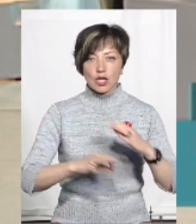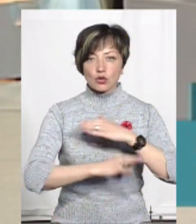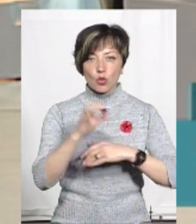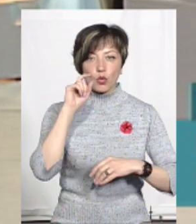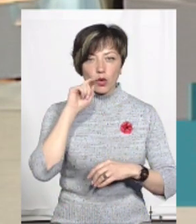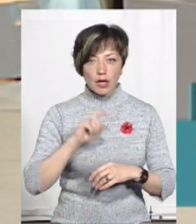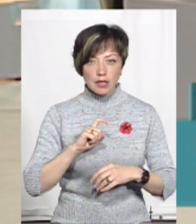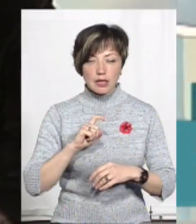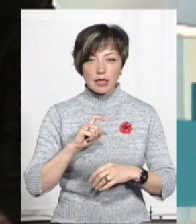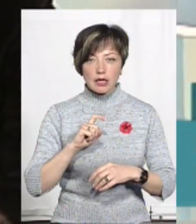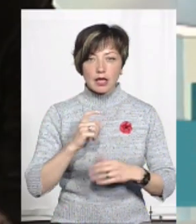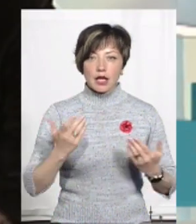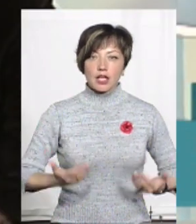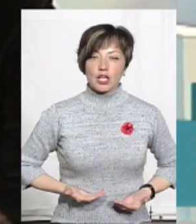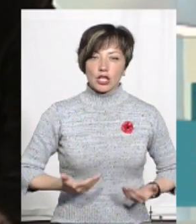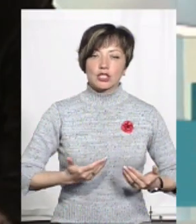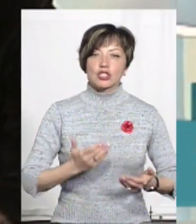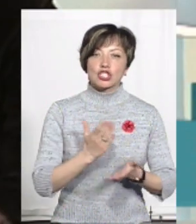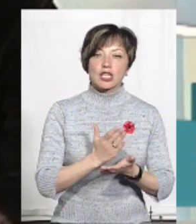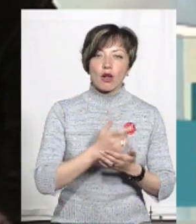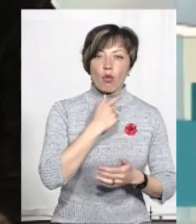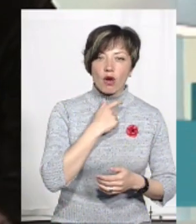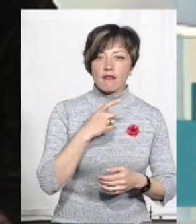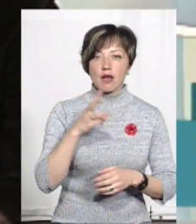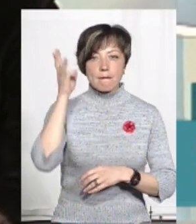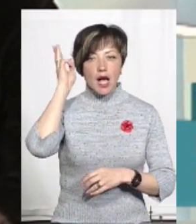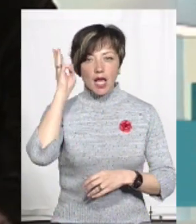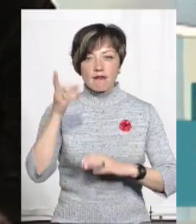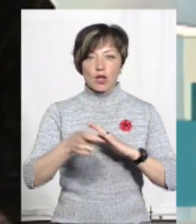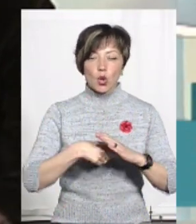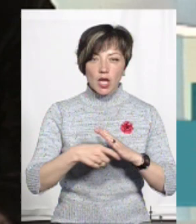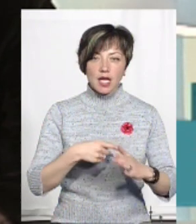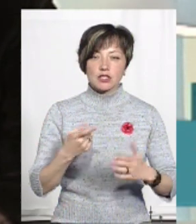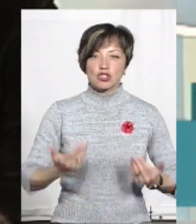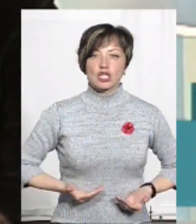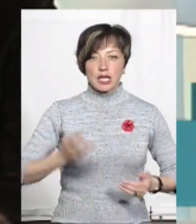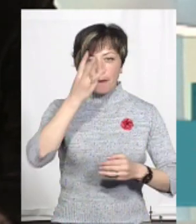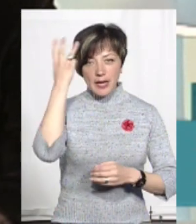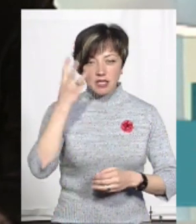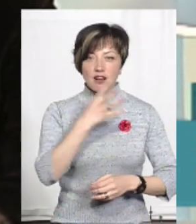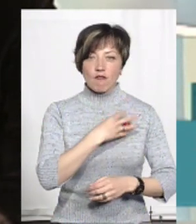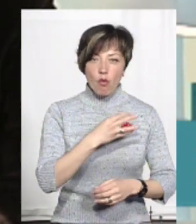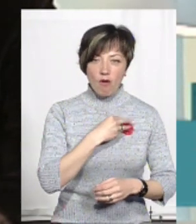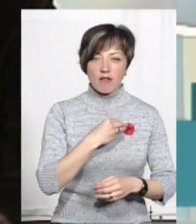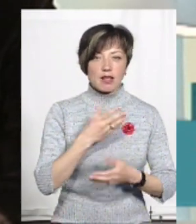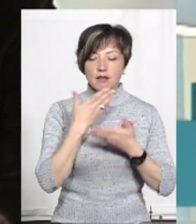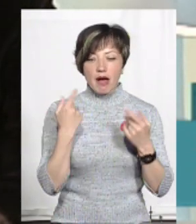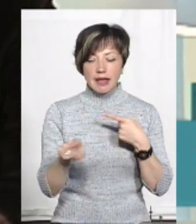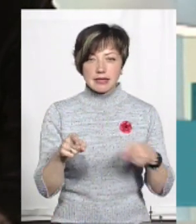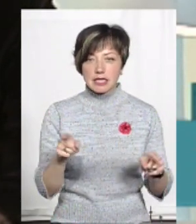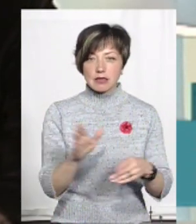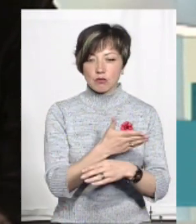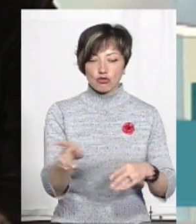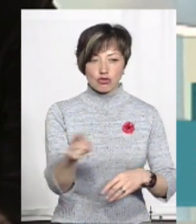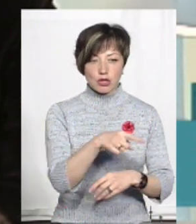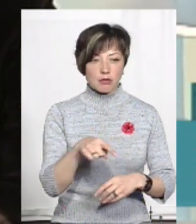сході України. Є жителі Горлівки, є жителі Макіївки, Донецька, є жителі Хмельницького, Львова. Немає різниці